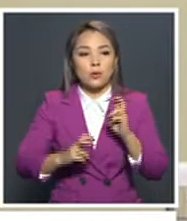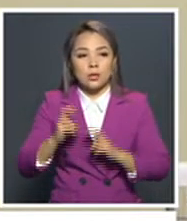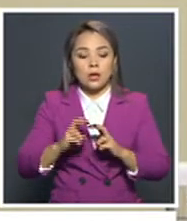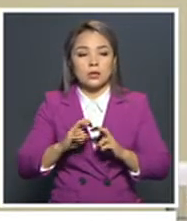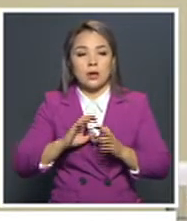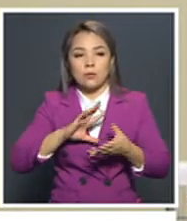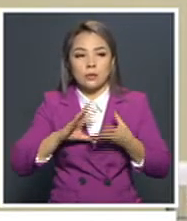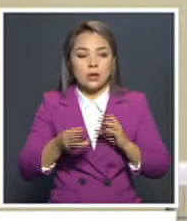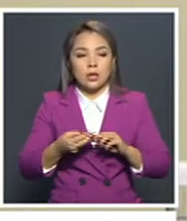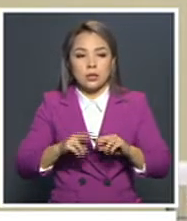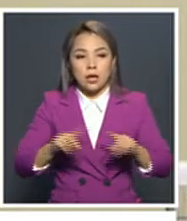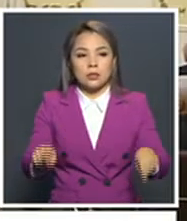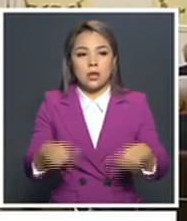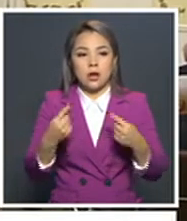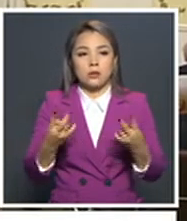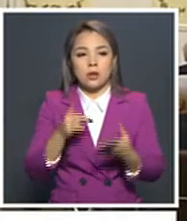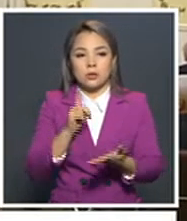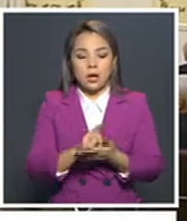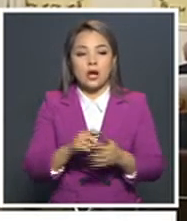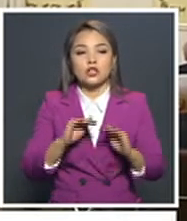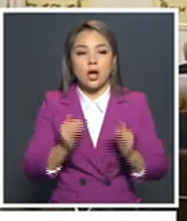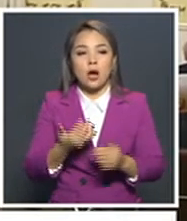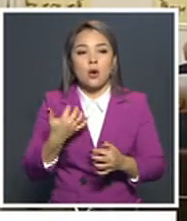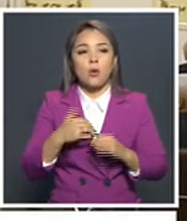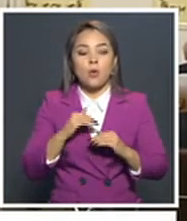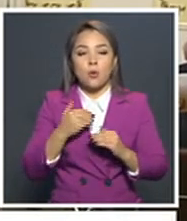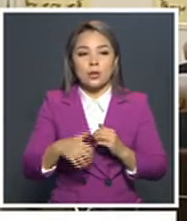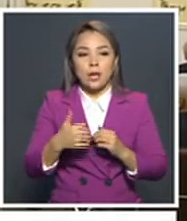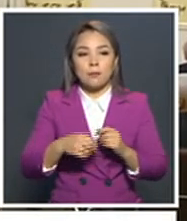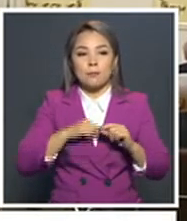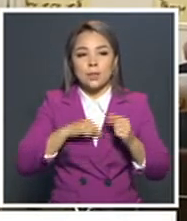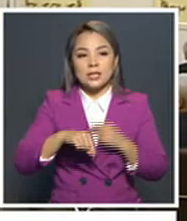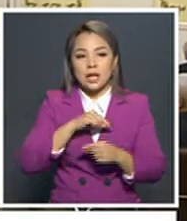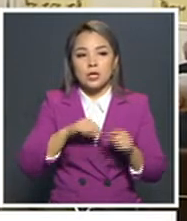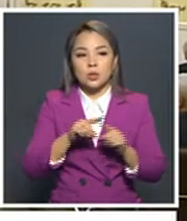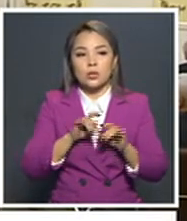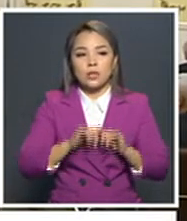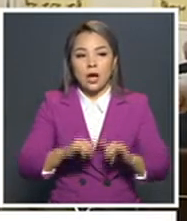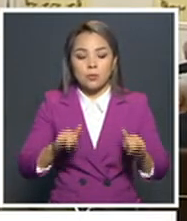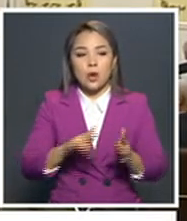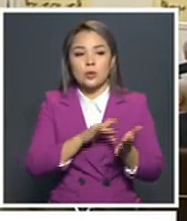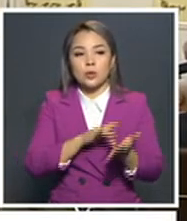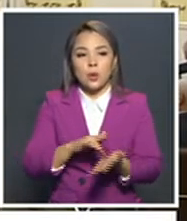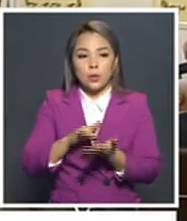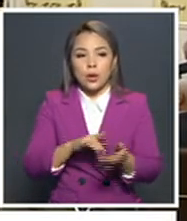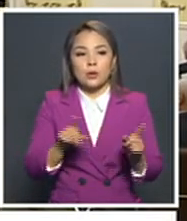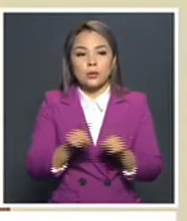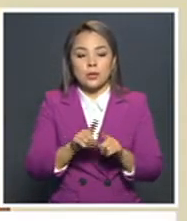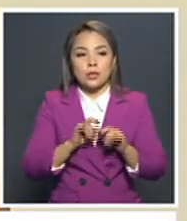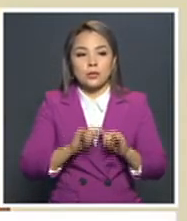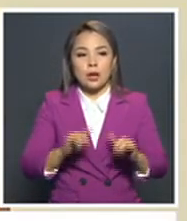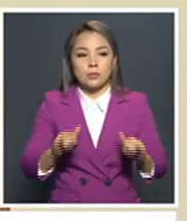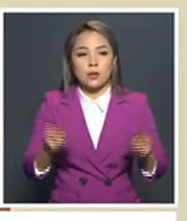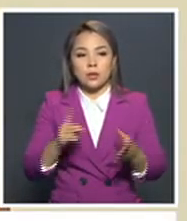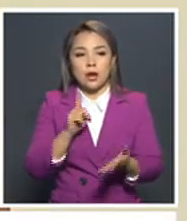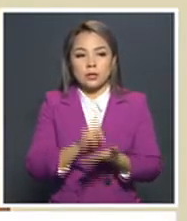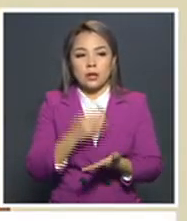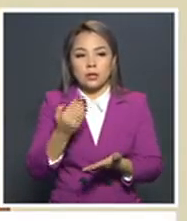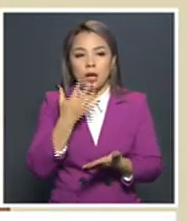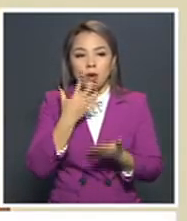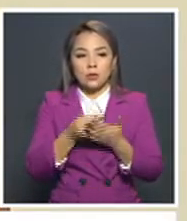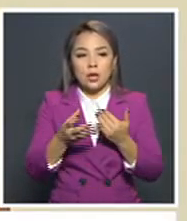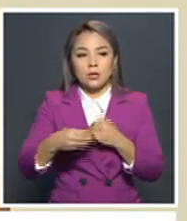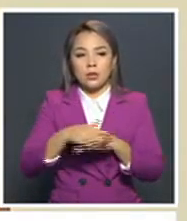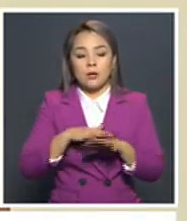өркендету. Келесісі шағын және орта бизнесті, сондай-ақ туризм саласын дамыту. Қазір өңірде туризм тұралап тұр. Оның жалпы